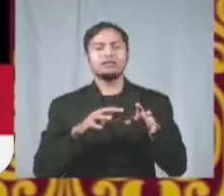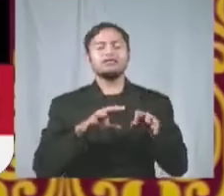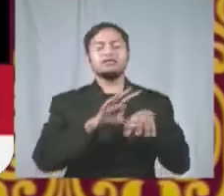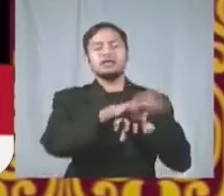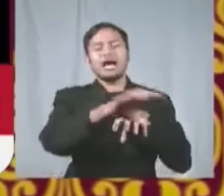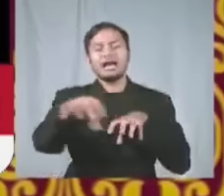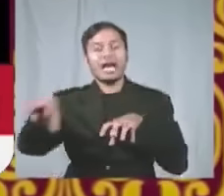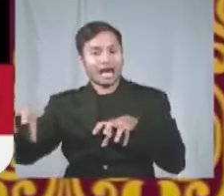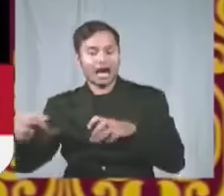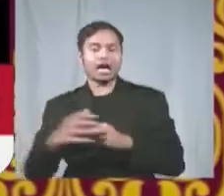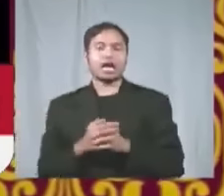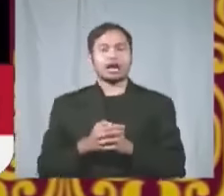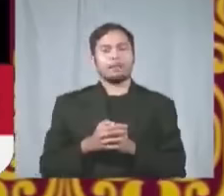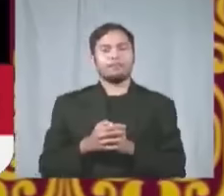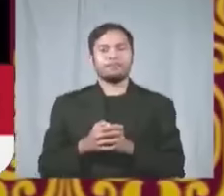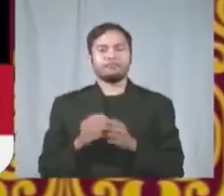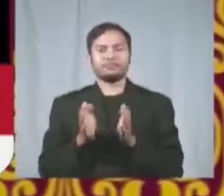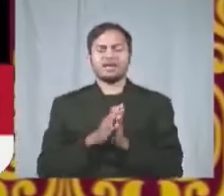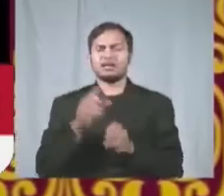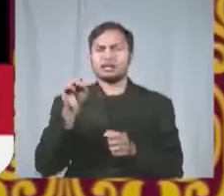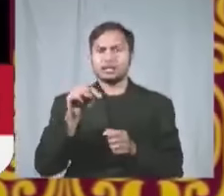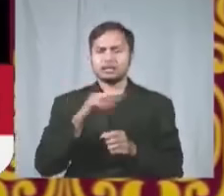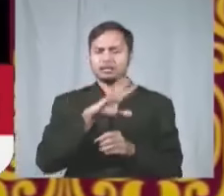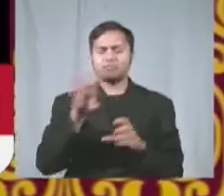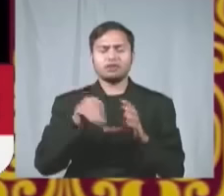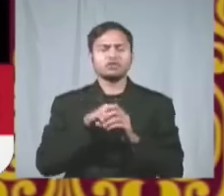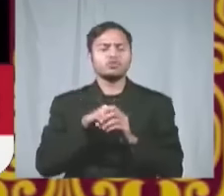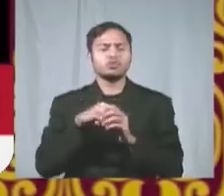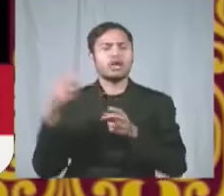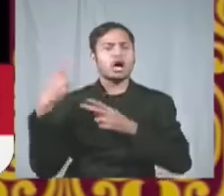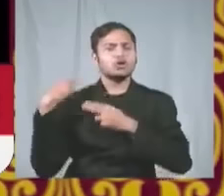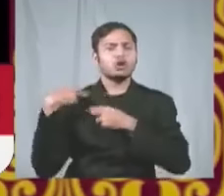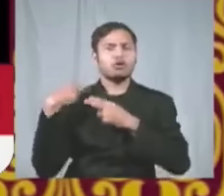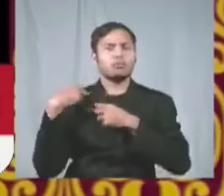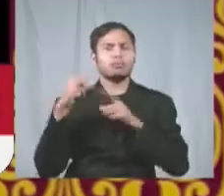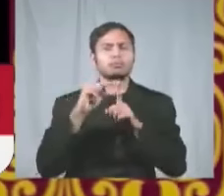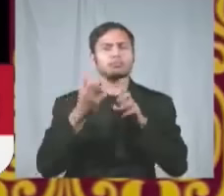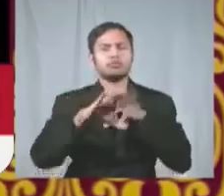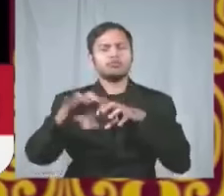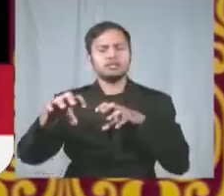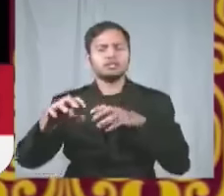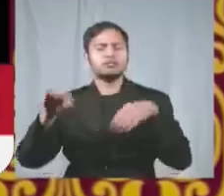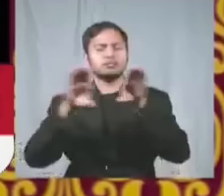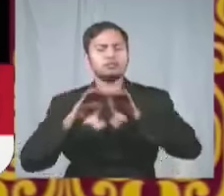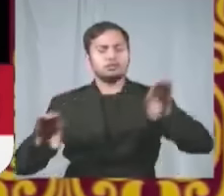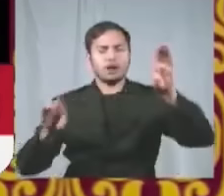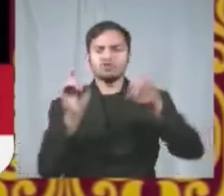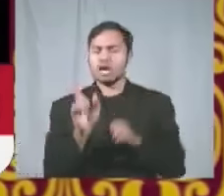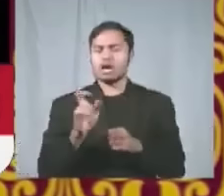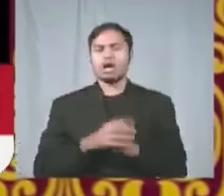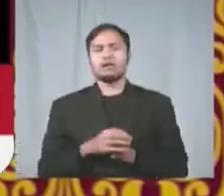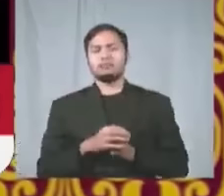adalah merupakan suatu tanggung jawab pemerintah Provinsi Sumatera Utara. Kami sudah mendengar